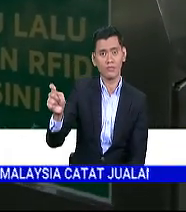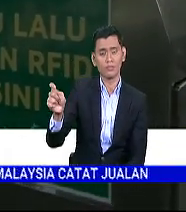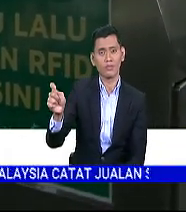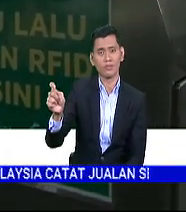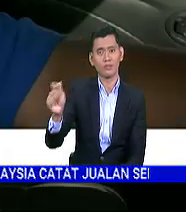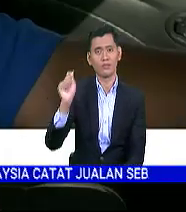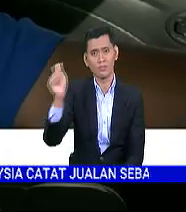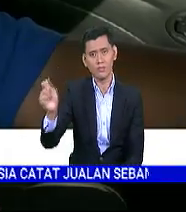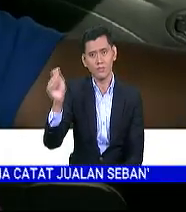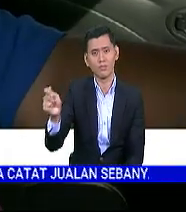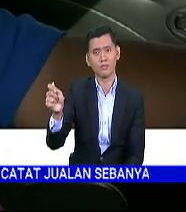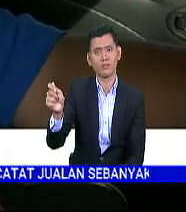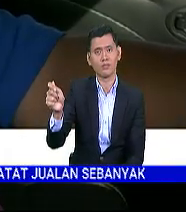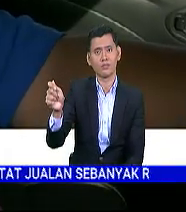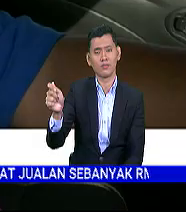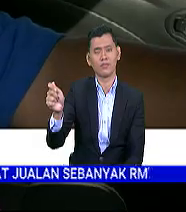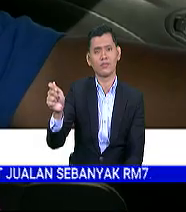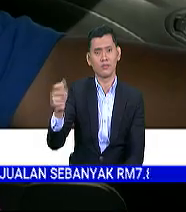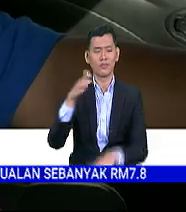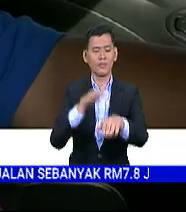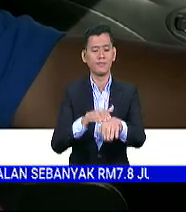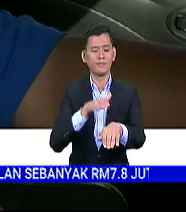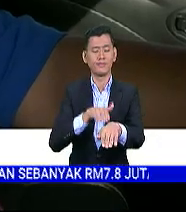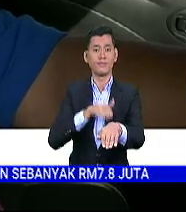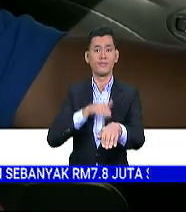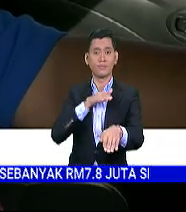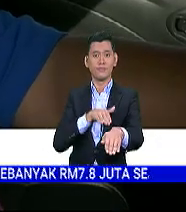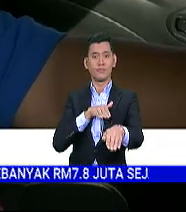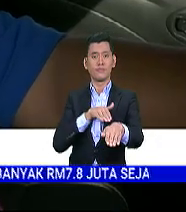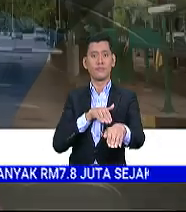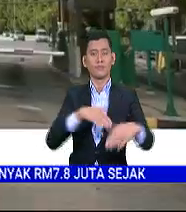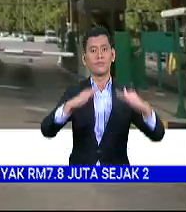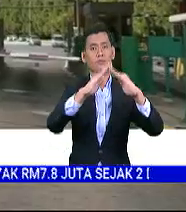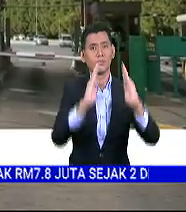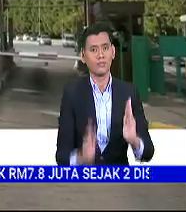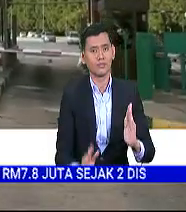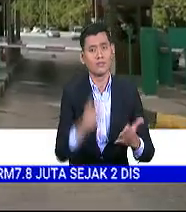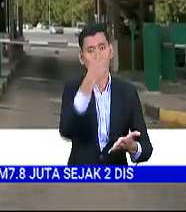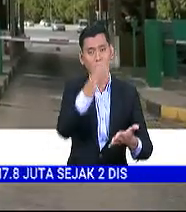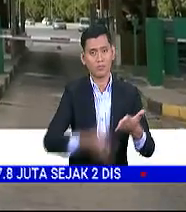dia menyebabkan kesesakan di tol-tol utama di Lebuh Raya sini.